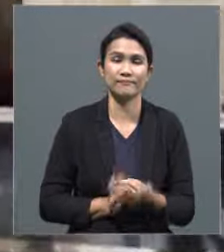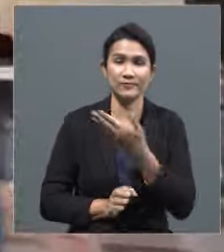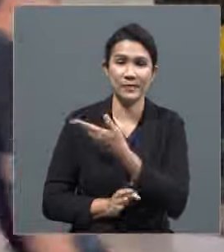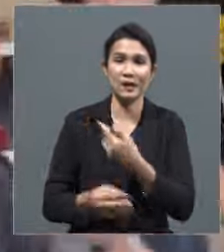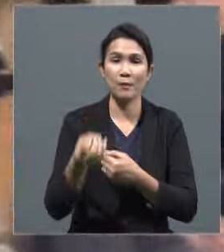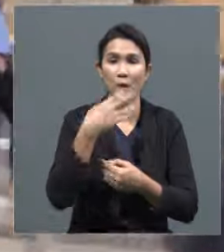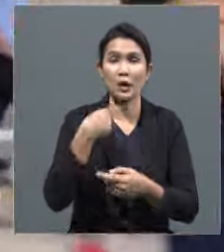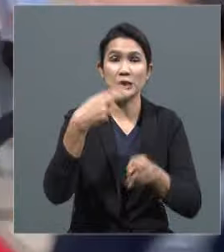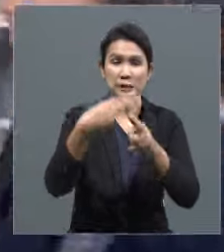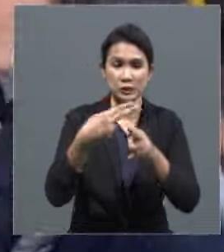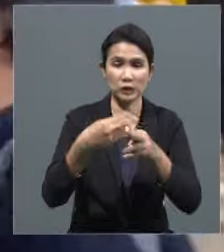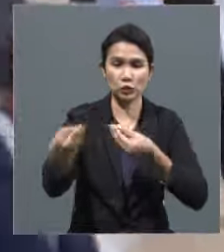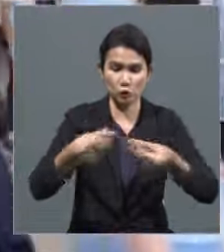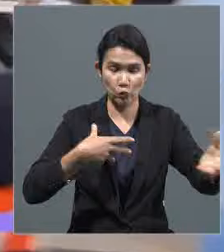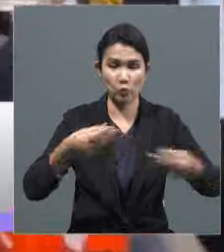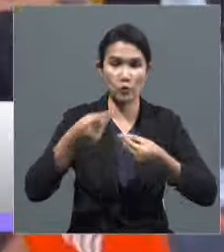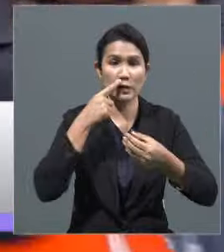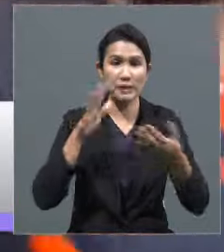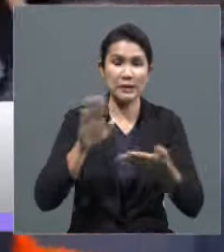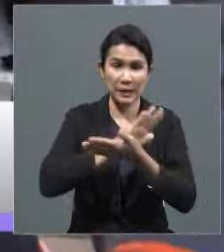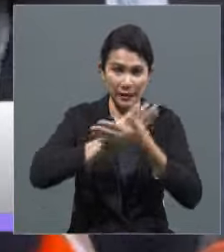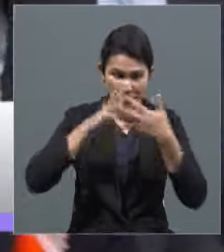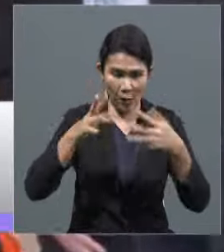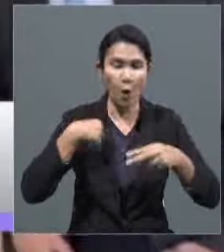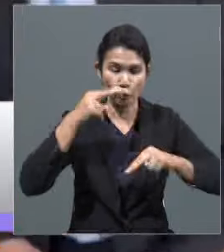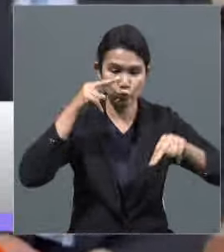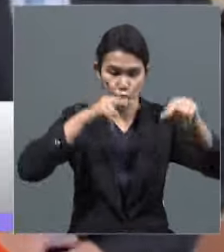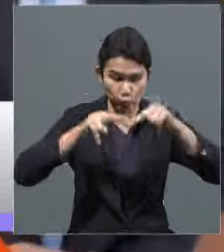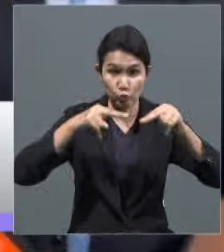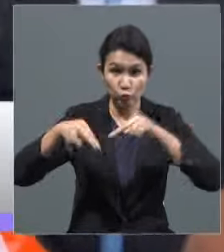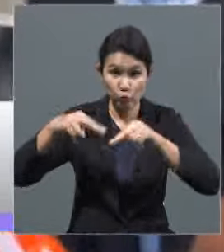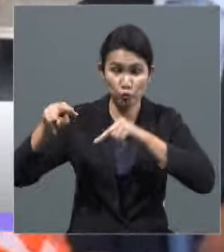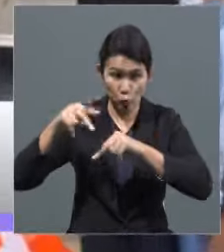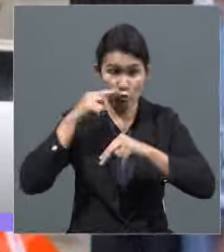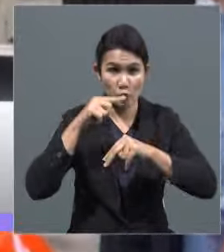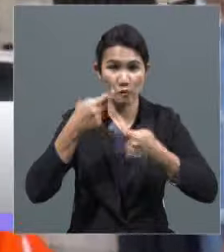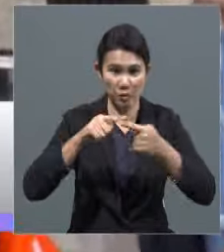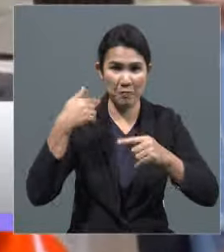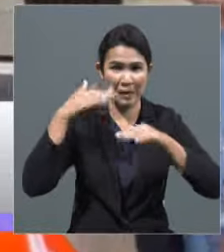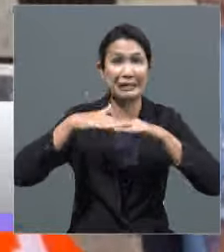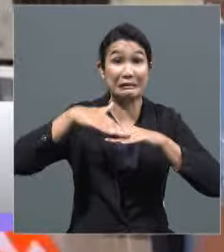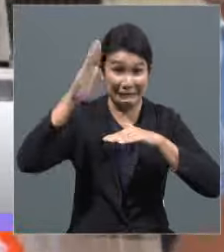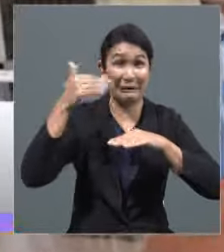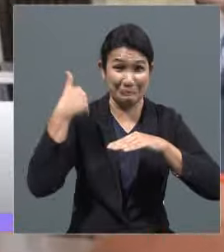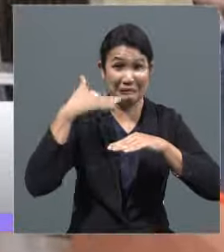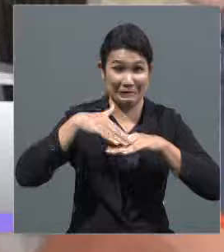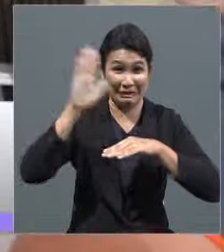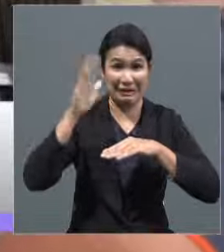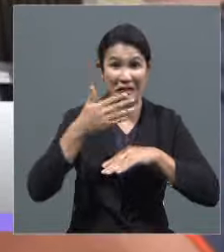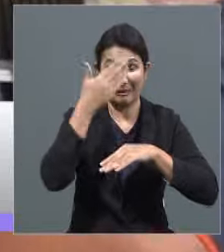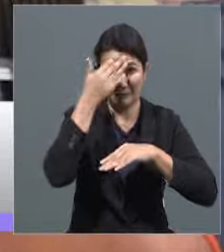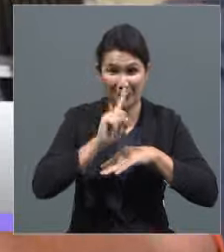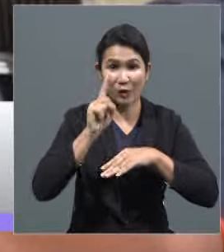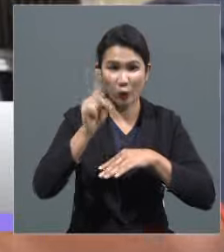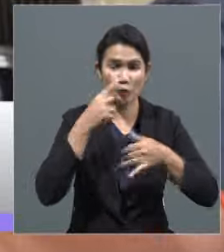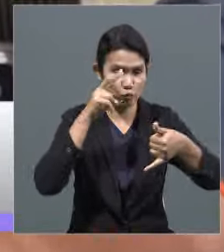รายชื่อที่ส่งมาเรียบร้อยส่งกำลังส่งตรวจนะครับแต่รายชื่อเกินจำนวนนะครับไม่ใช่ เกินจำนวน เพราะว่าก็ต้อง